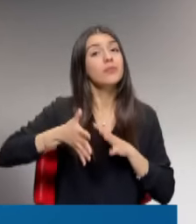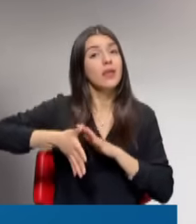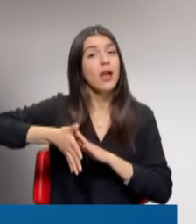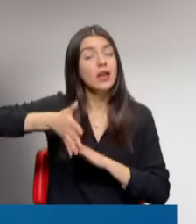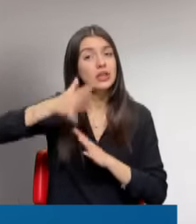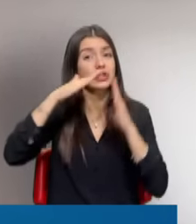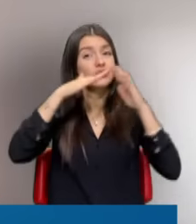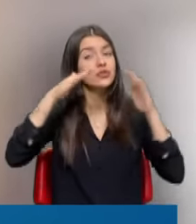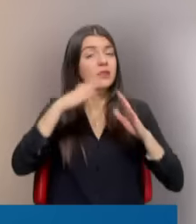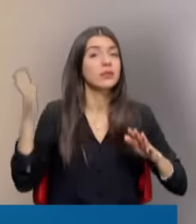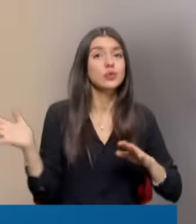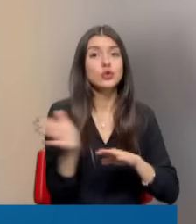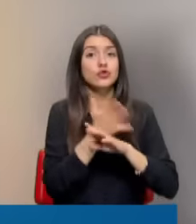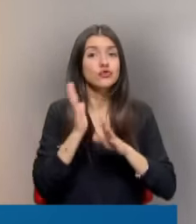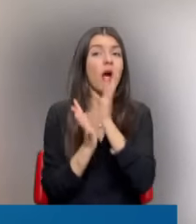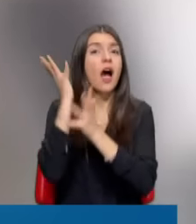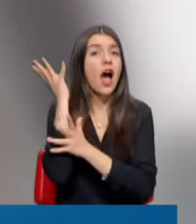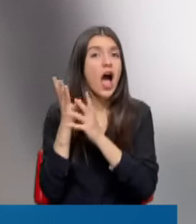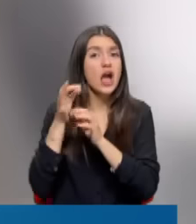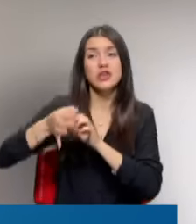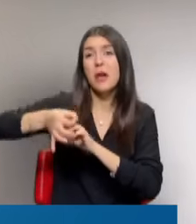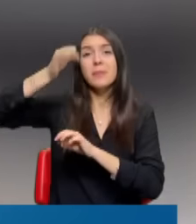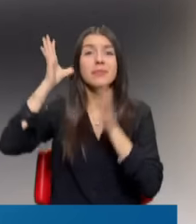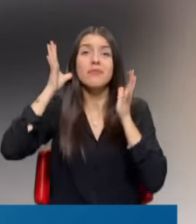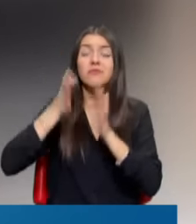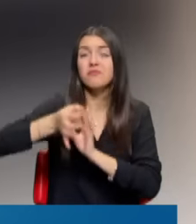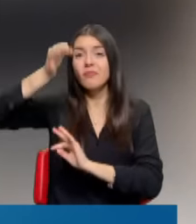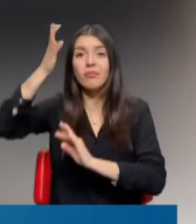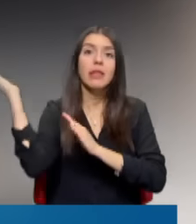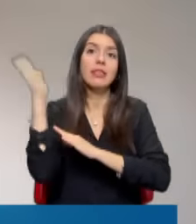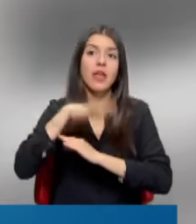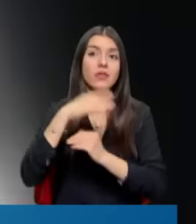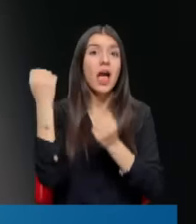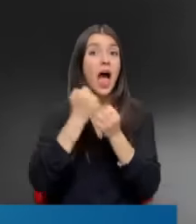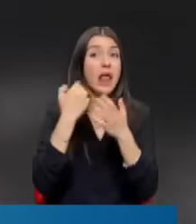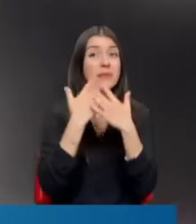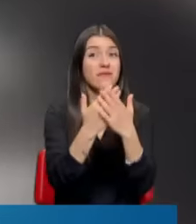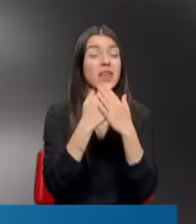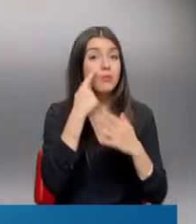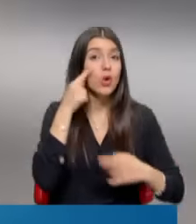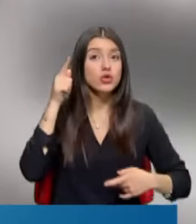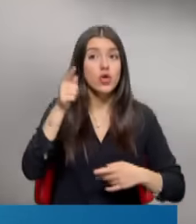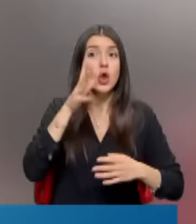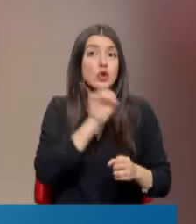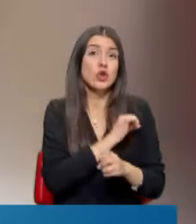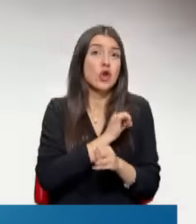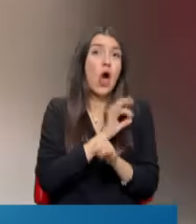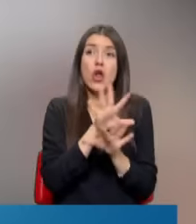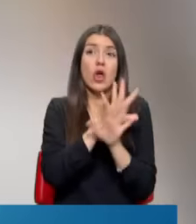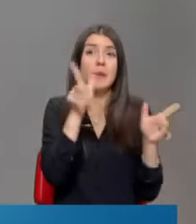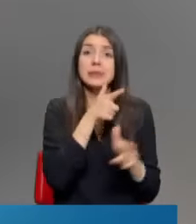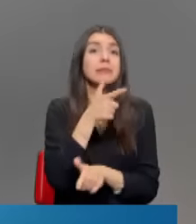direkler devrildi. Yeni kapı seferini yapan arabalı feribotta korku dolu anlar yaşandı.